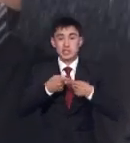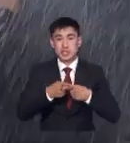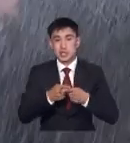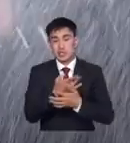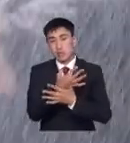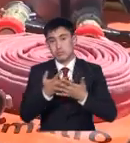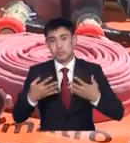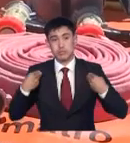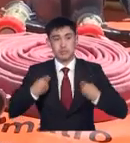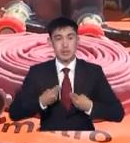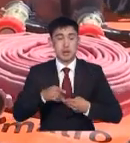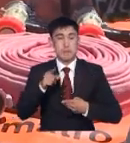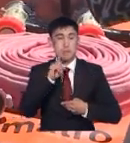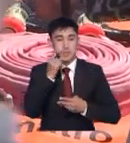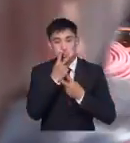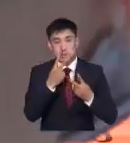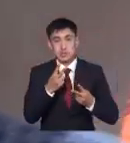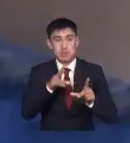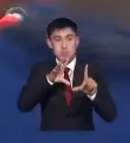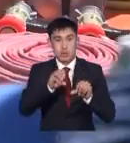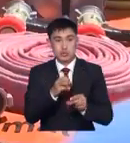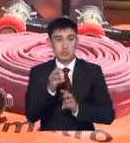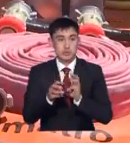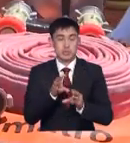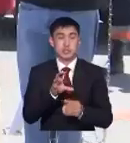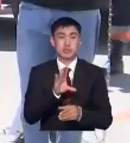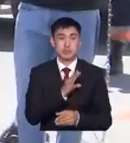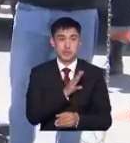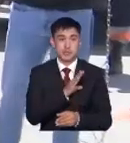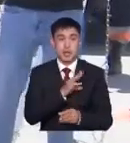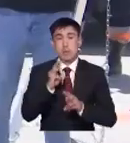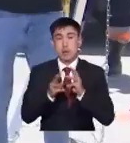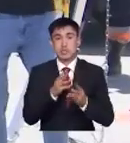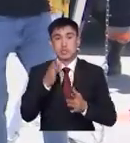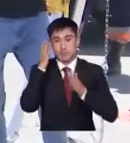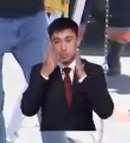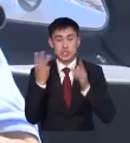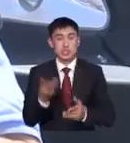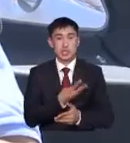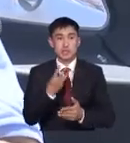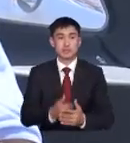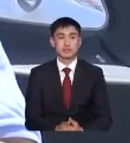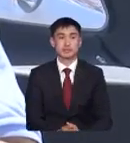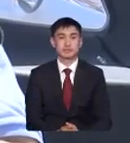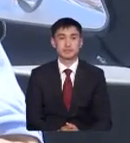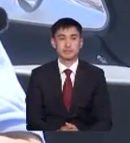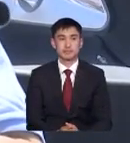и обмундирование. Малыши даже смогли потушить символический пожар. Пожар своей мечты и желаний.